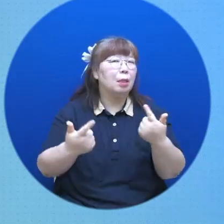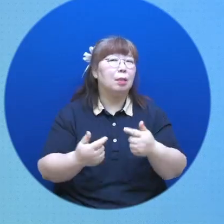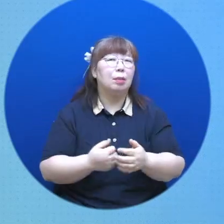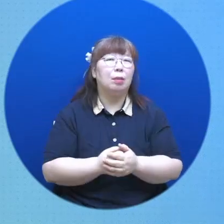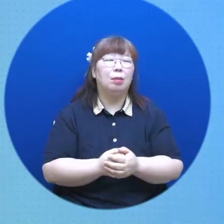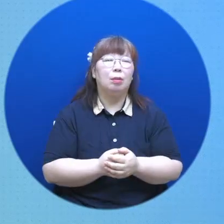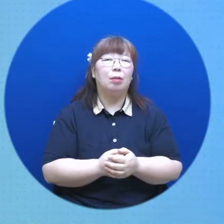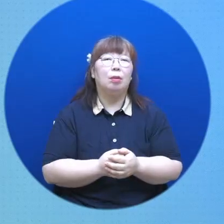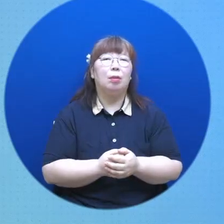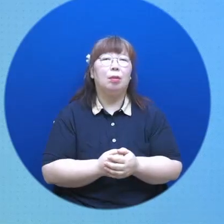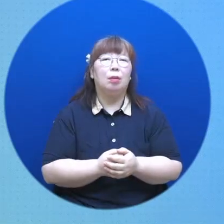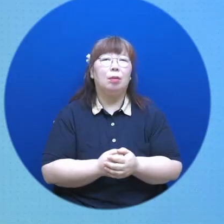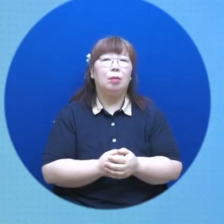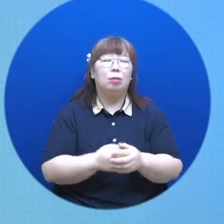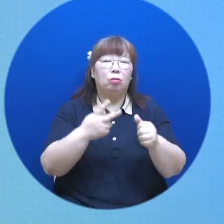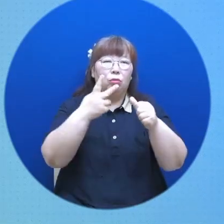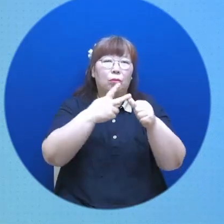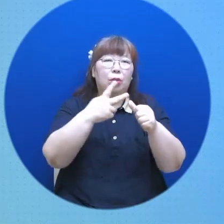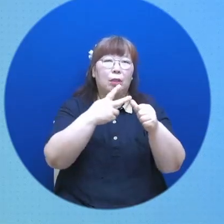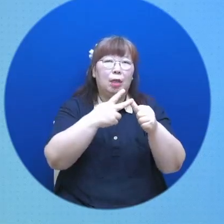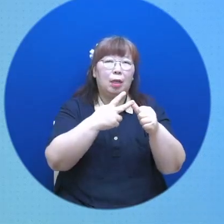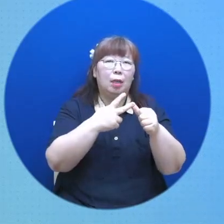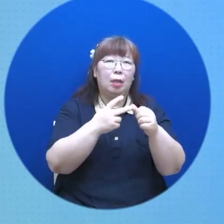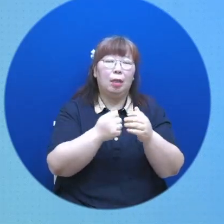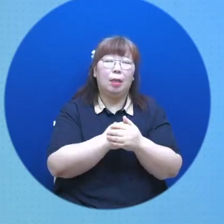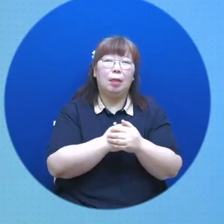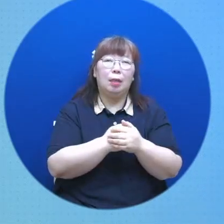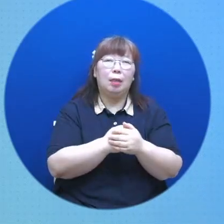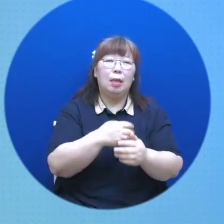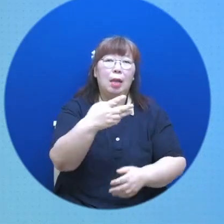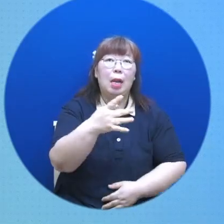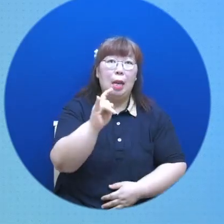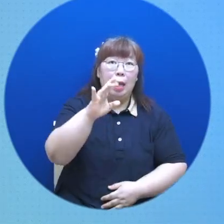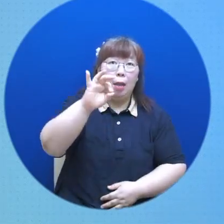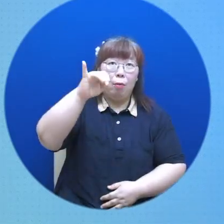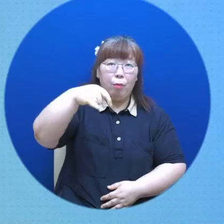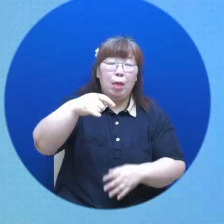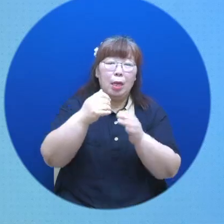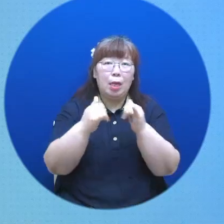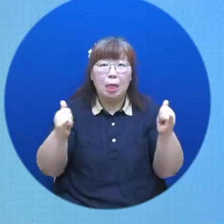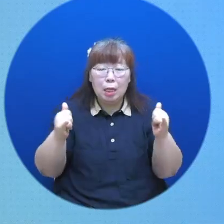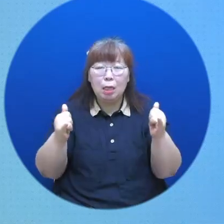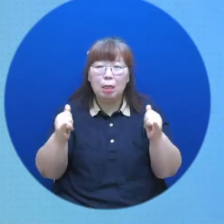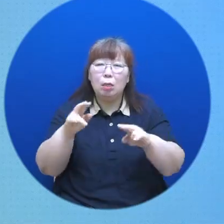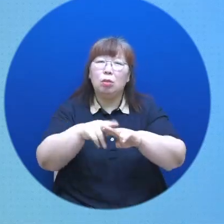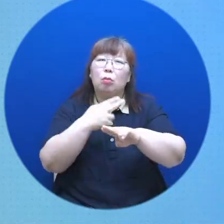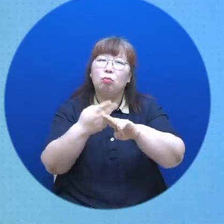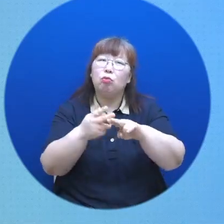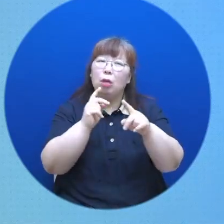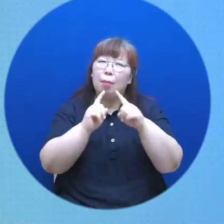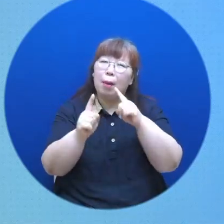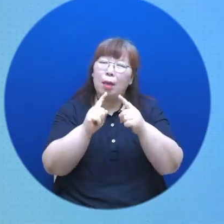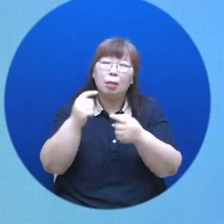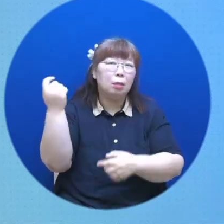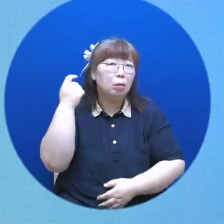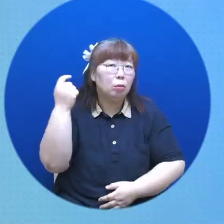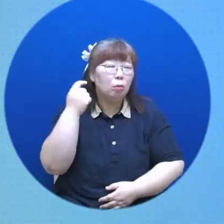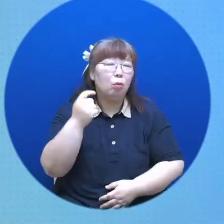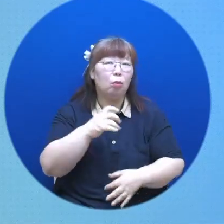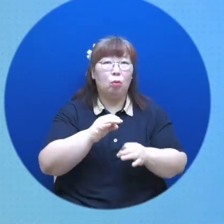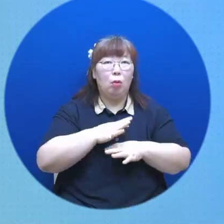번째, 백성들이 레위인이 선물이라는 말에 의아했을 두 번째